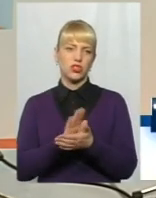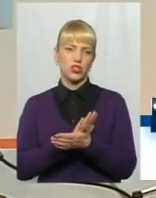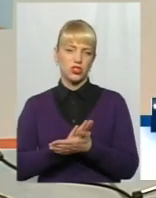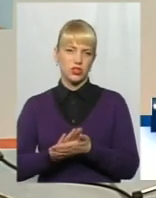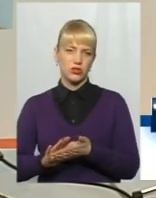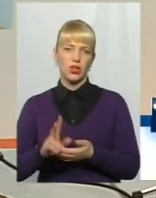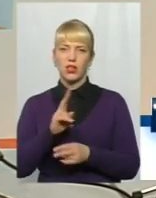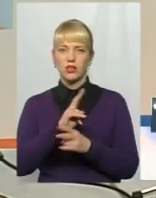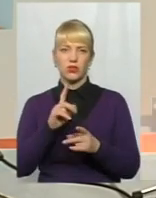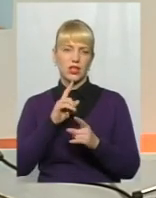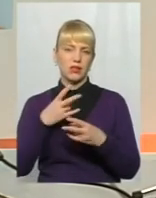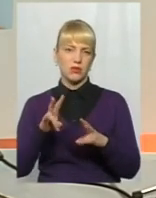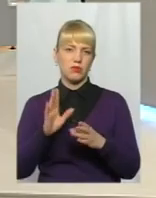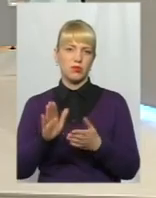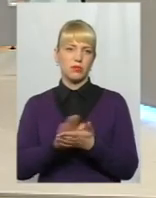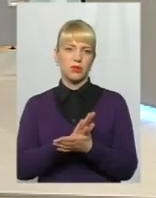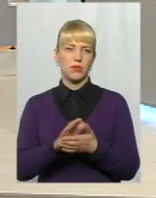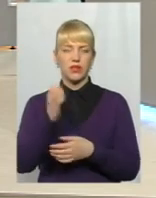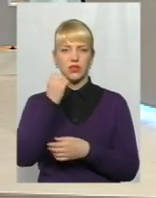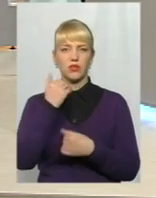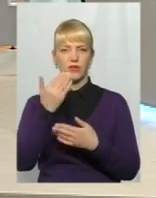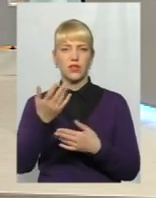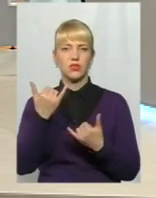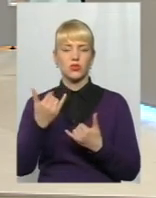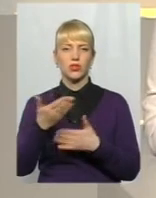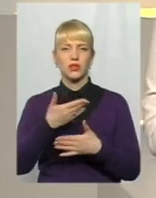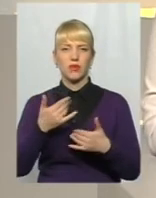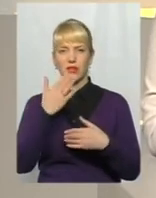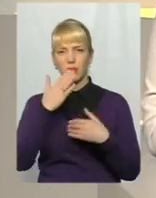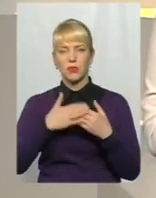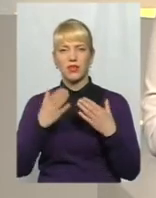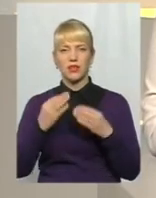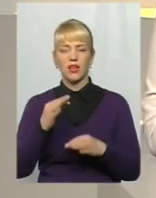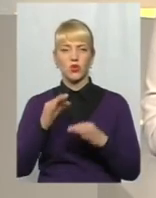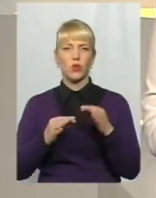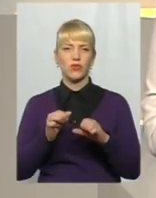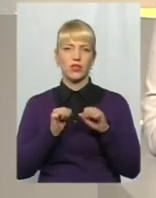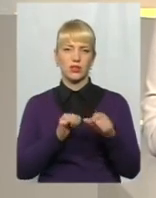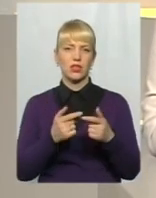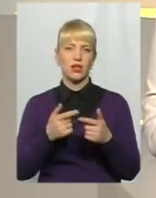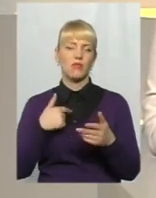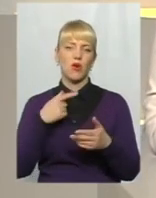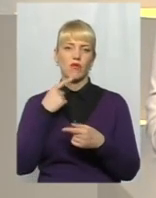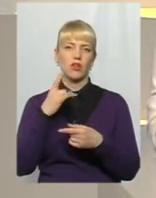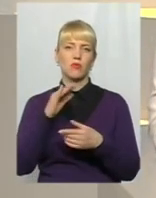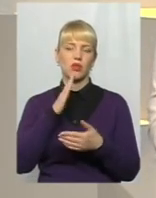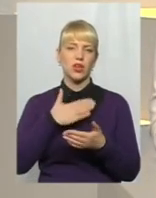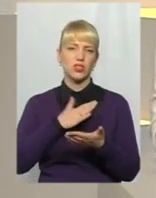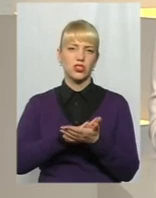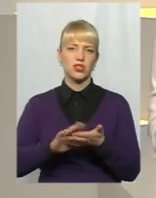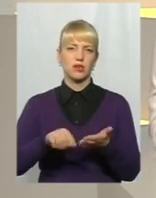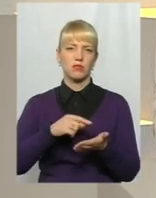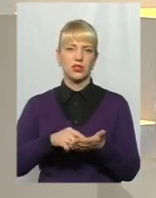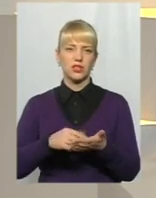прибирати. Дякую, пані Олег. Сьогодні ми напередодні Дня довкілля говорили про наше чисте місце. Тезисно,